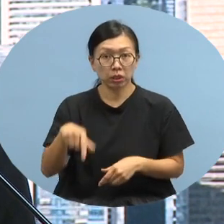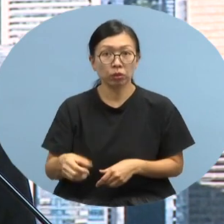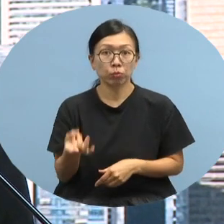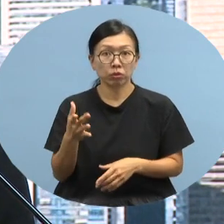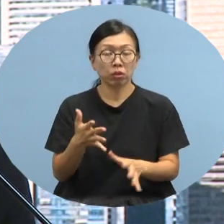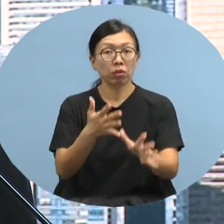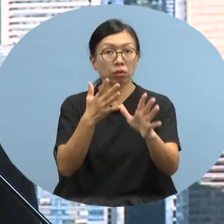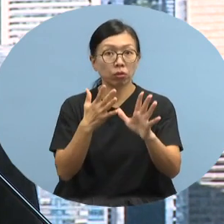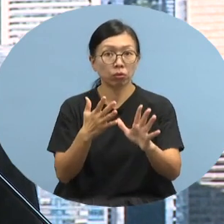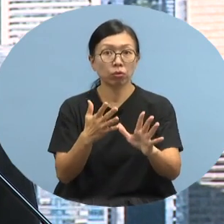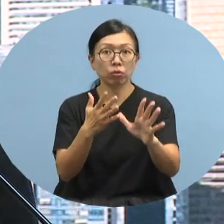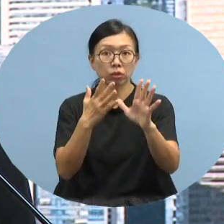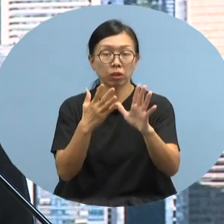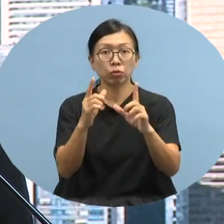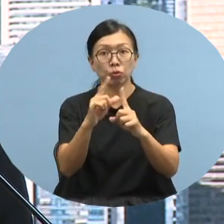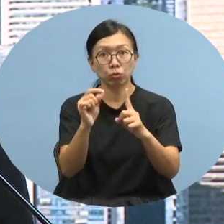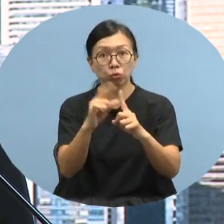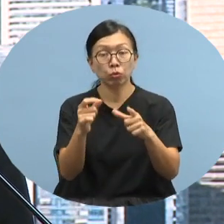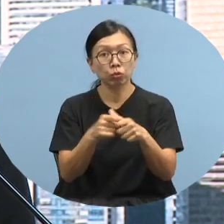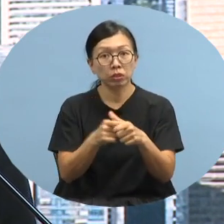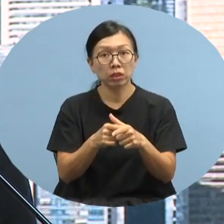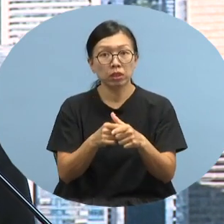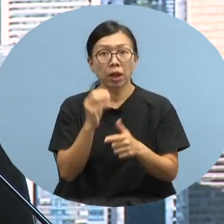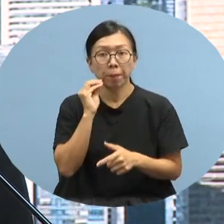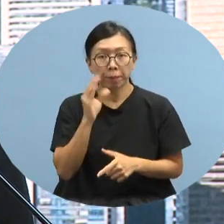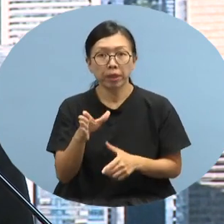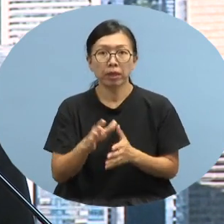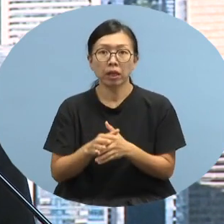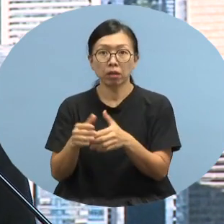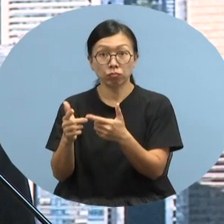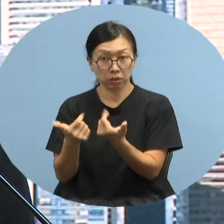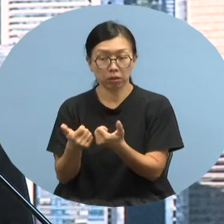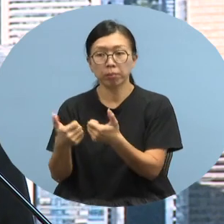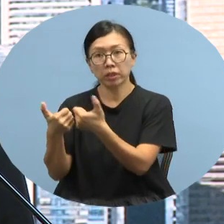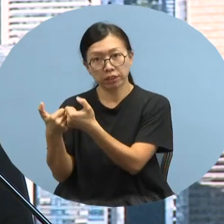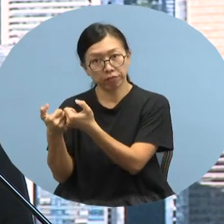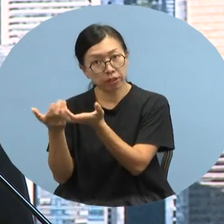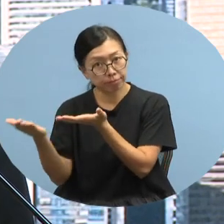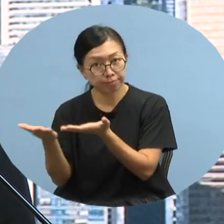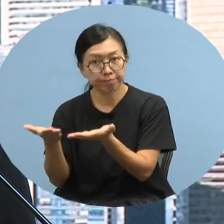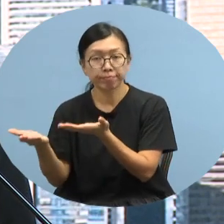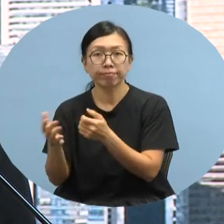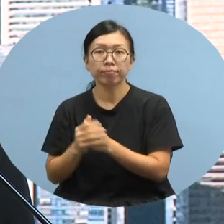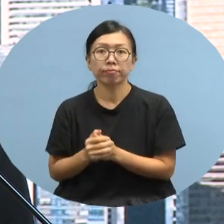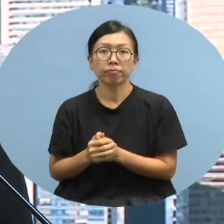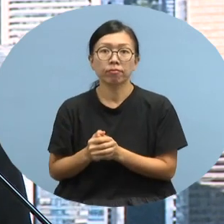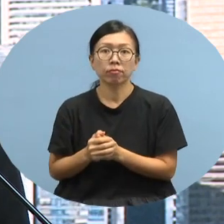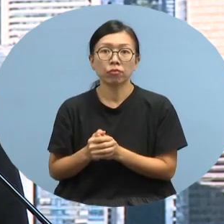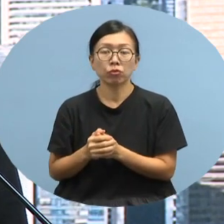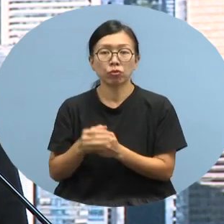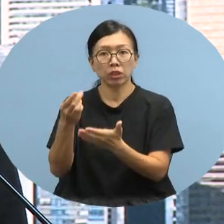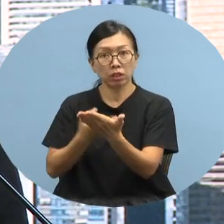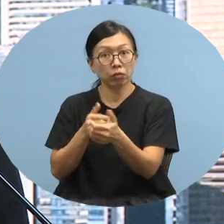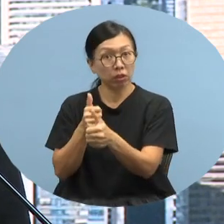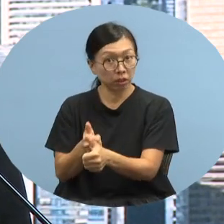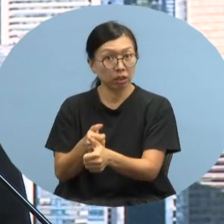旅遊旅行團，並放寬是適用於婚禮和是按照條例或者是